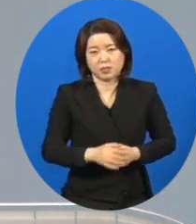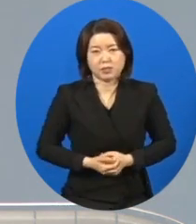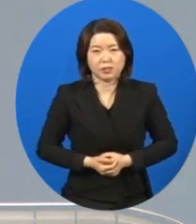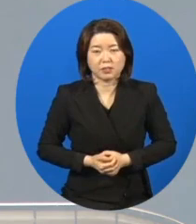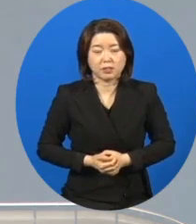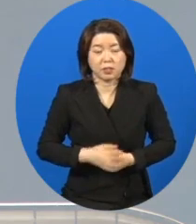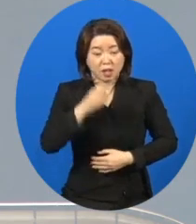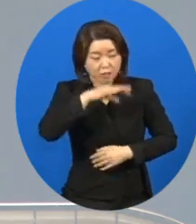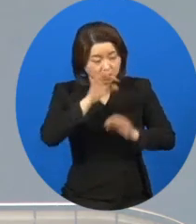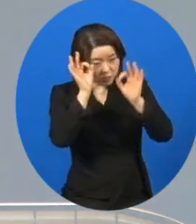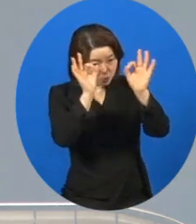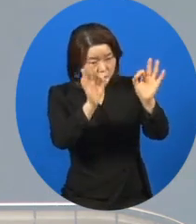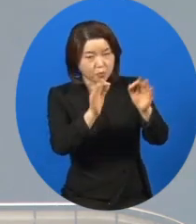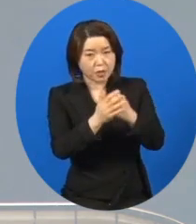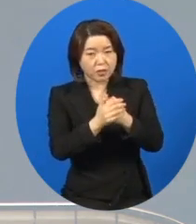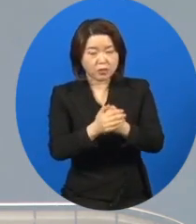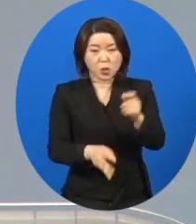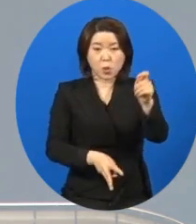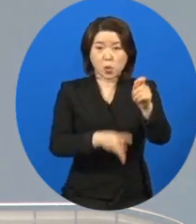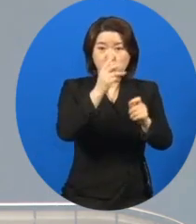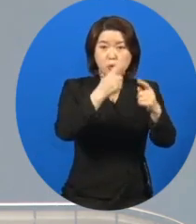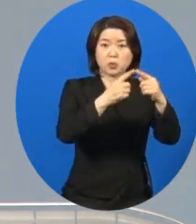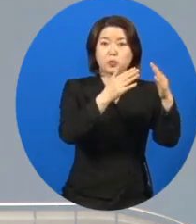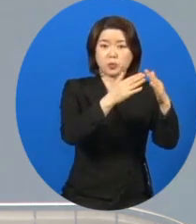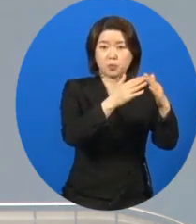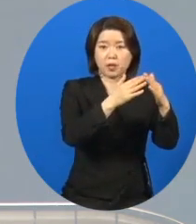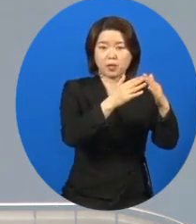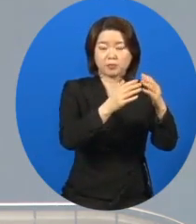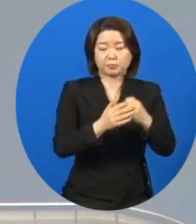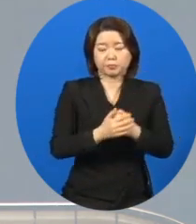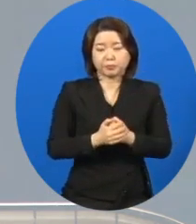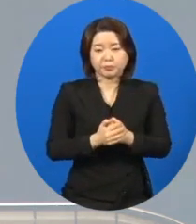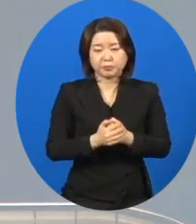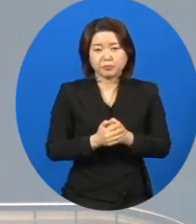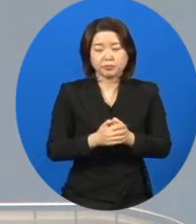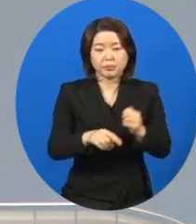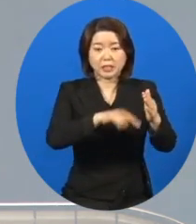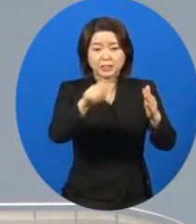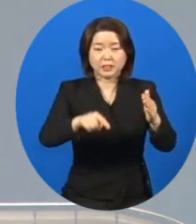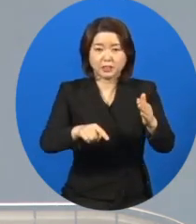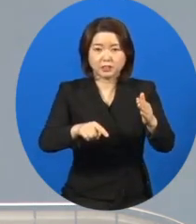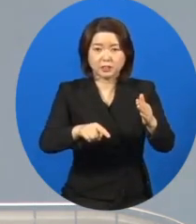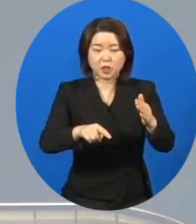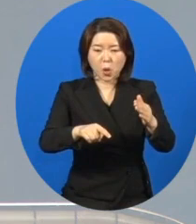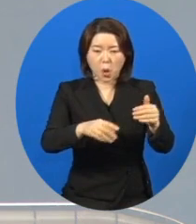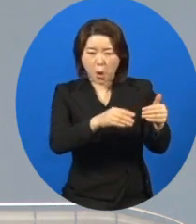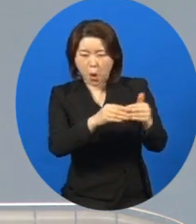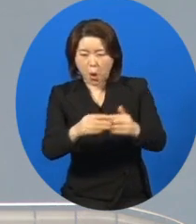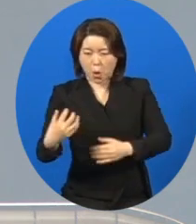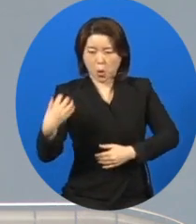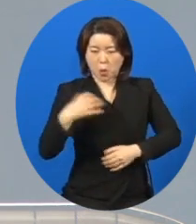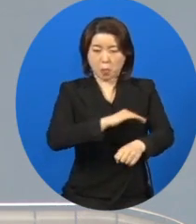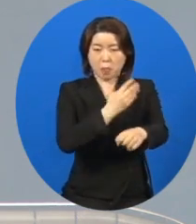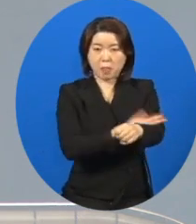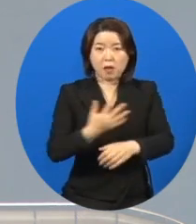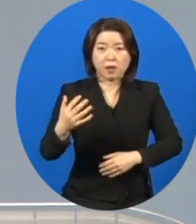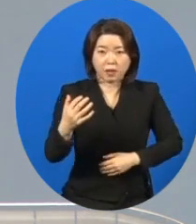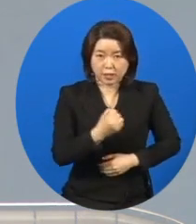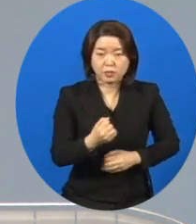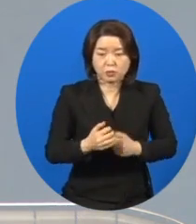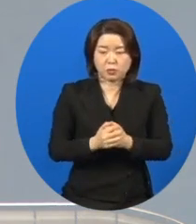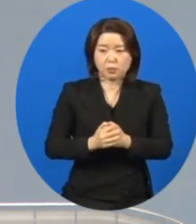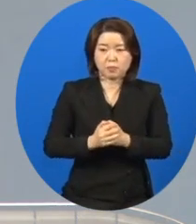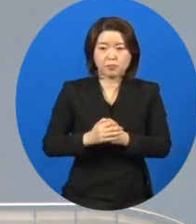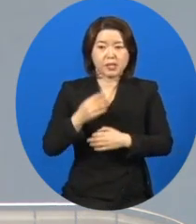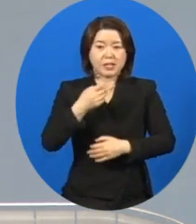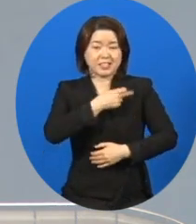얼핏 보면은 고린도 교회가 고린도 교회의 주도권을 가지고 사도 바울과